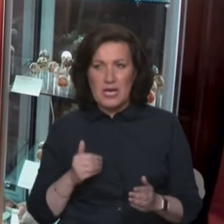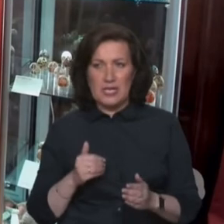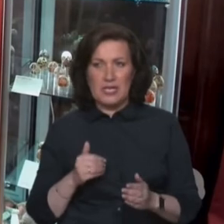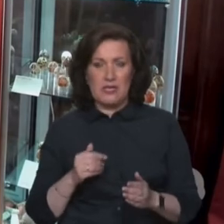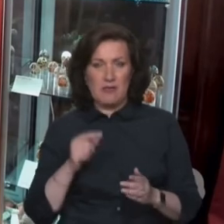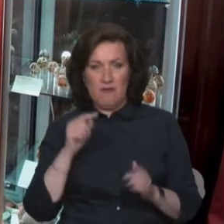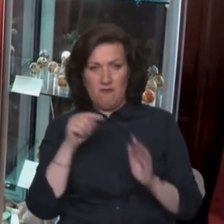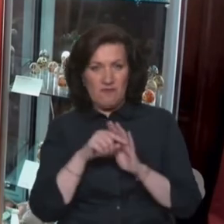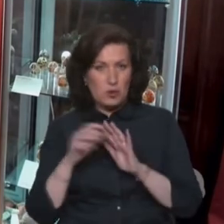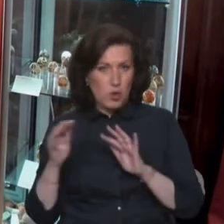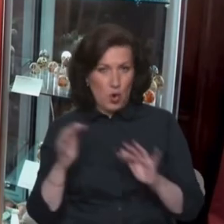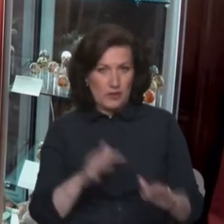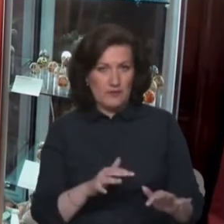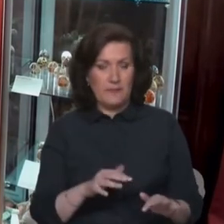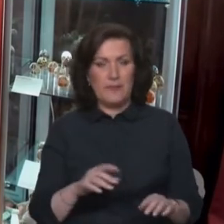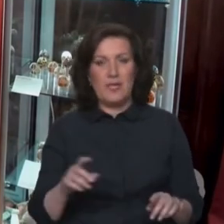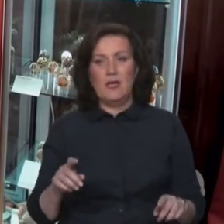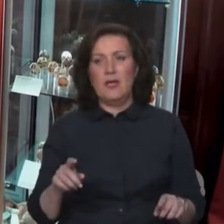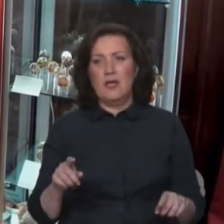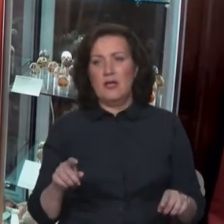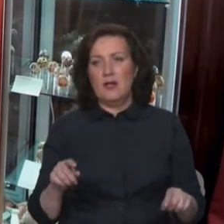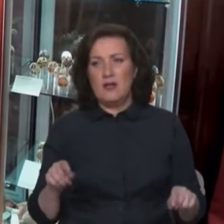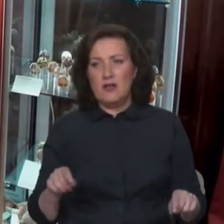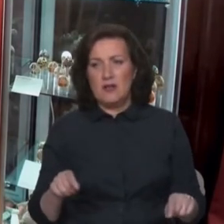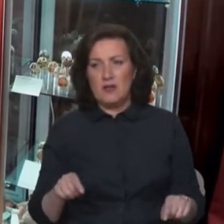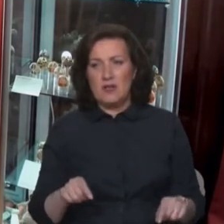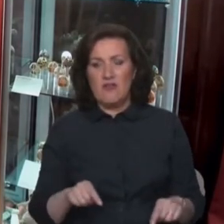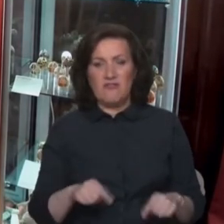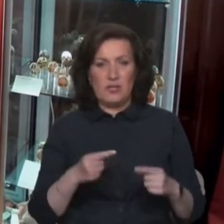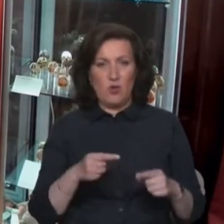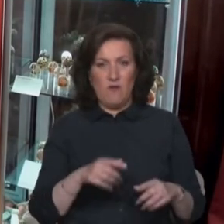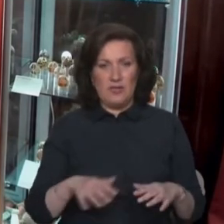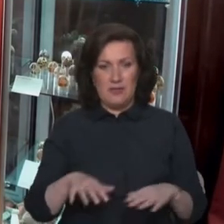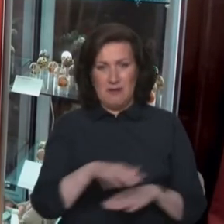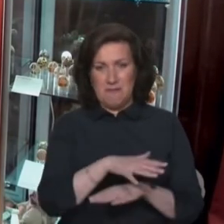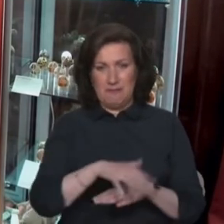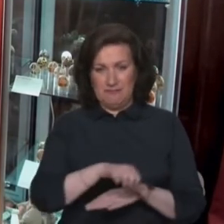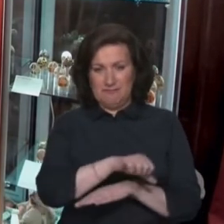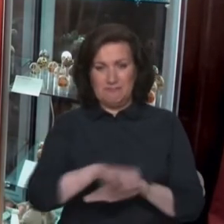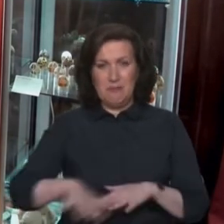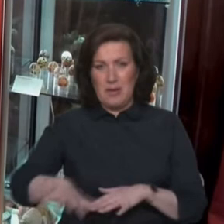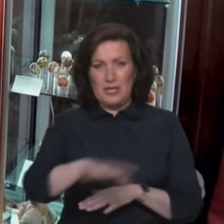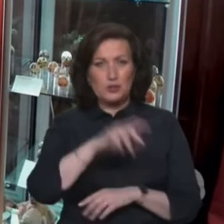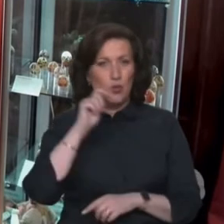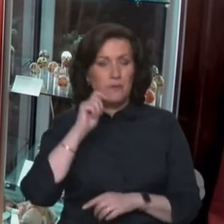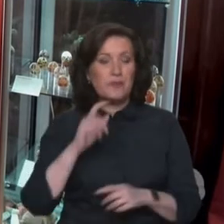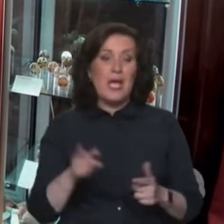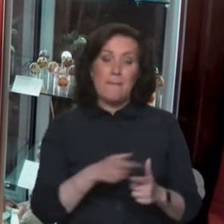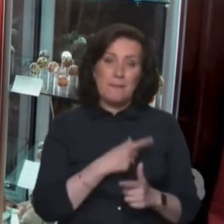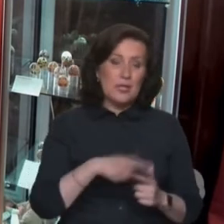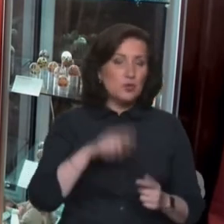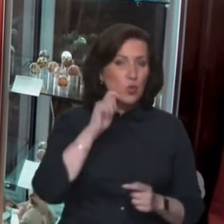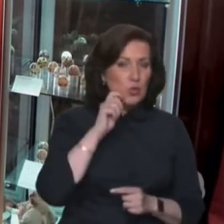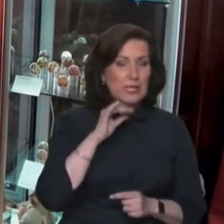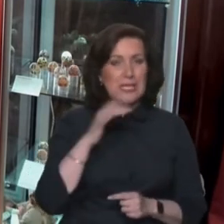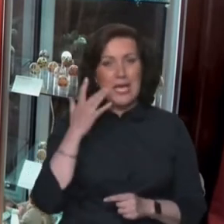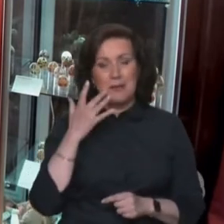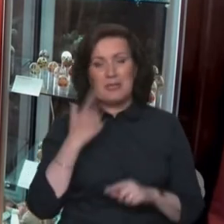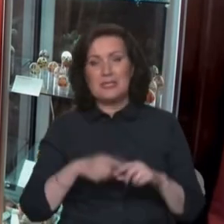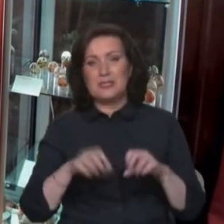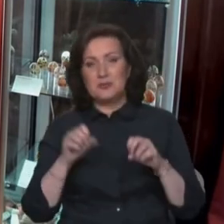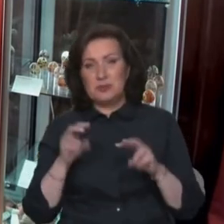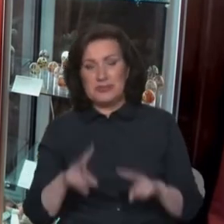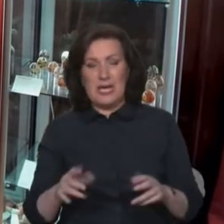повномасштабним вторгненням відновлення хартер між Україною і Америкою щодо цієї